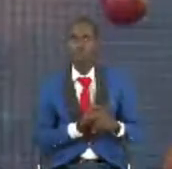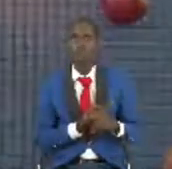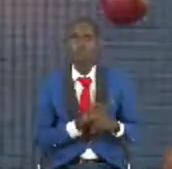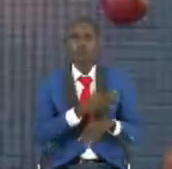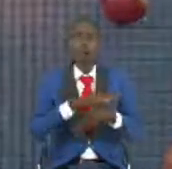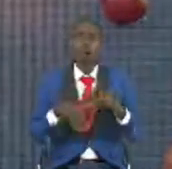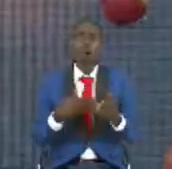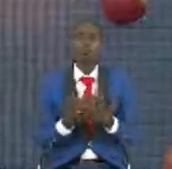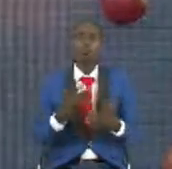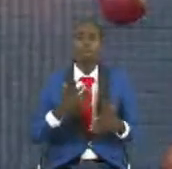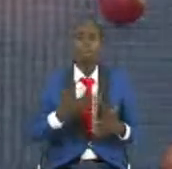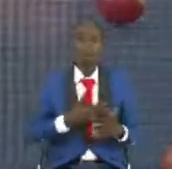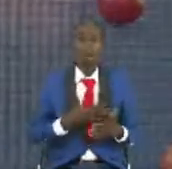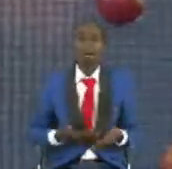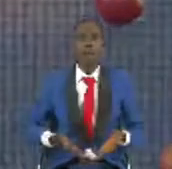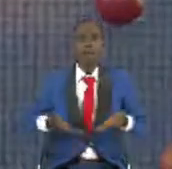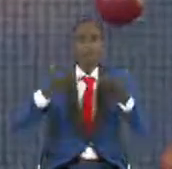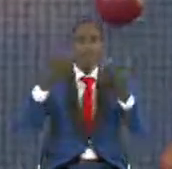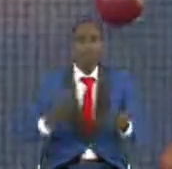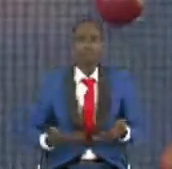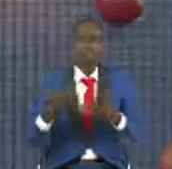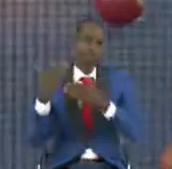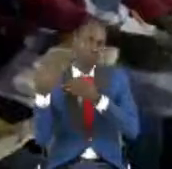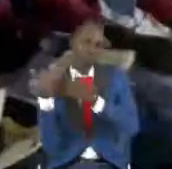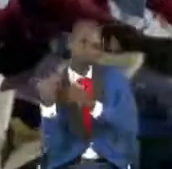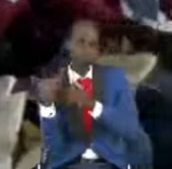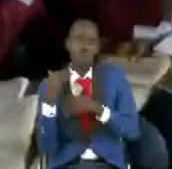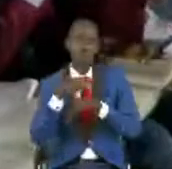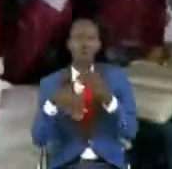les fardeaux pesants. Dis-le.